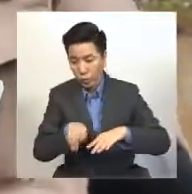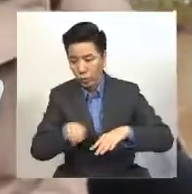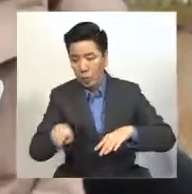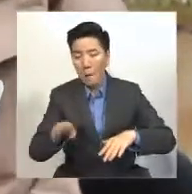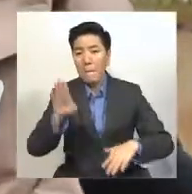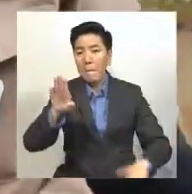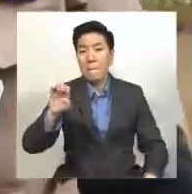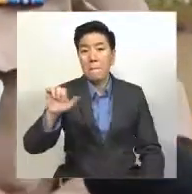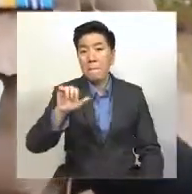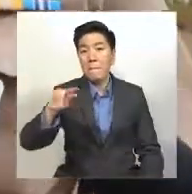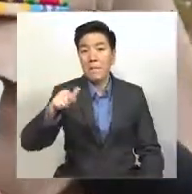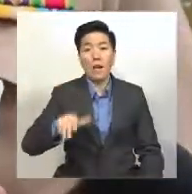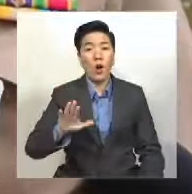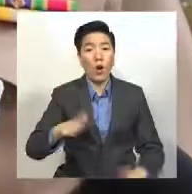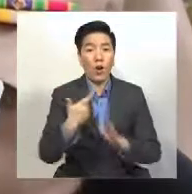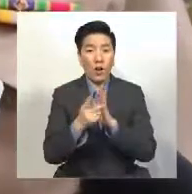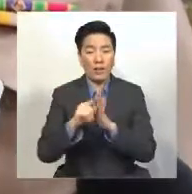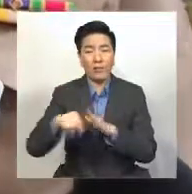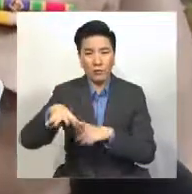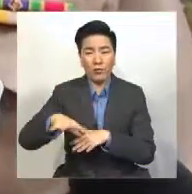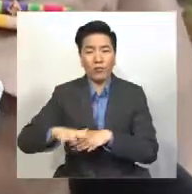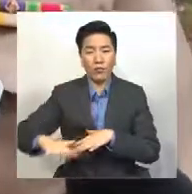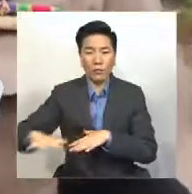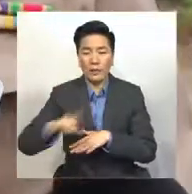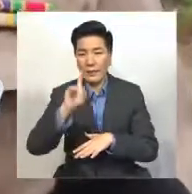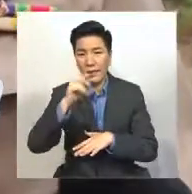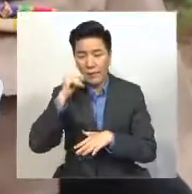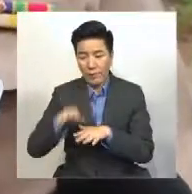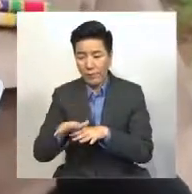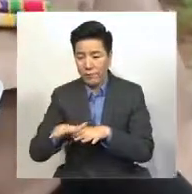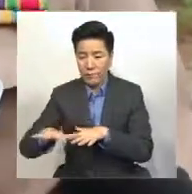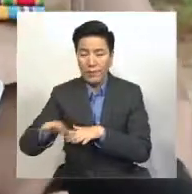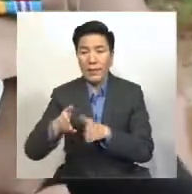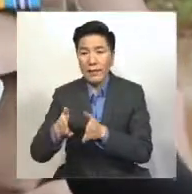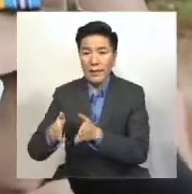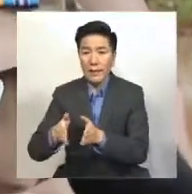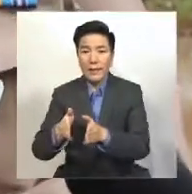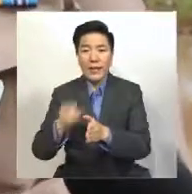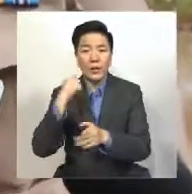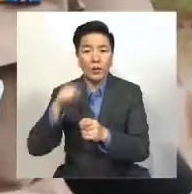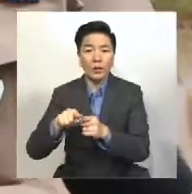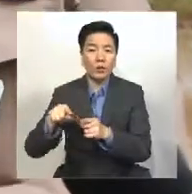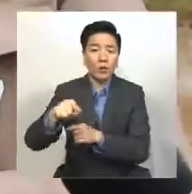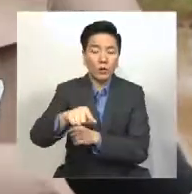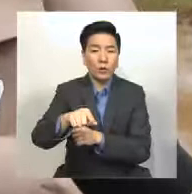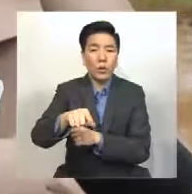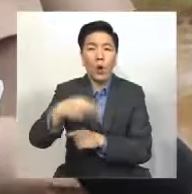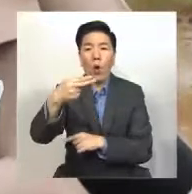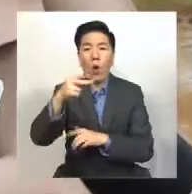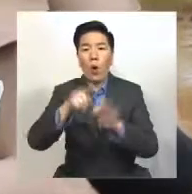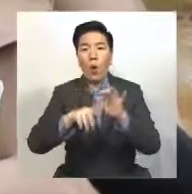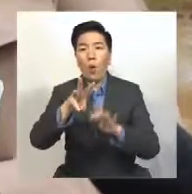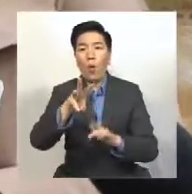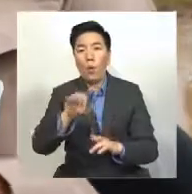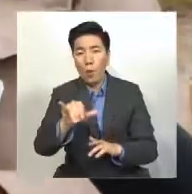ของบึงทุ่งสร้างนะฮะน้ำในส่วนบริเวณนึงก็จะถูกแยกออกไปลงไปที่ตรงห้วยพ